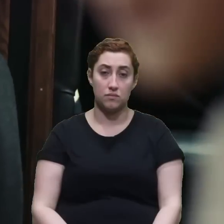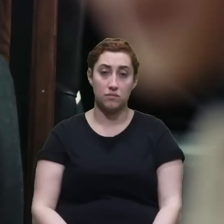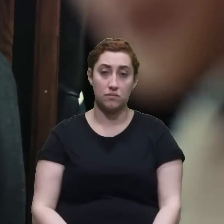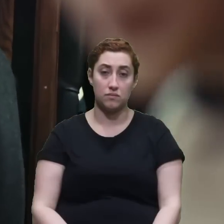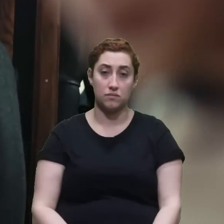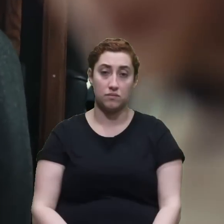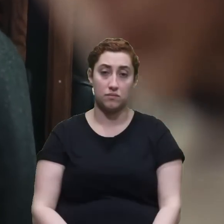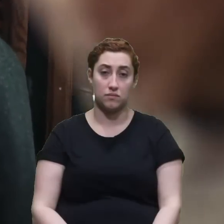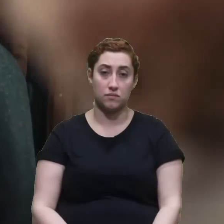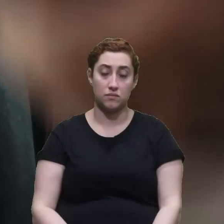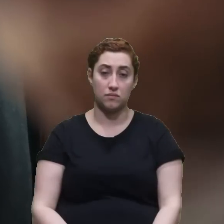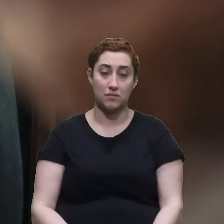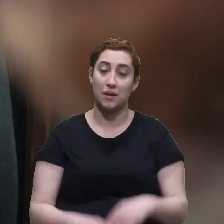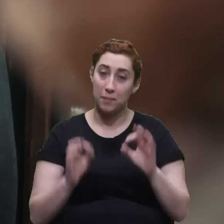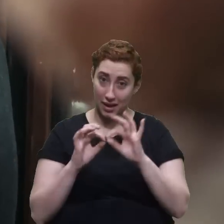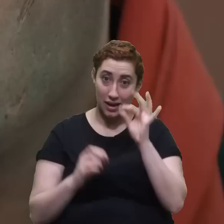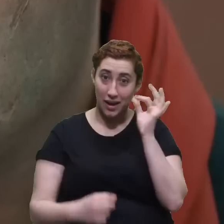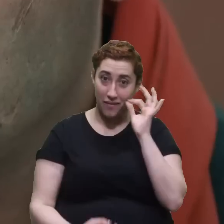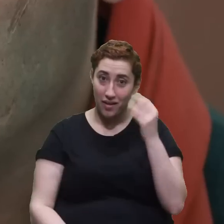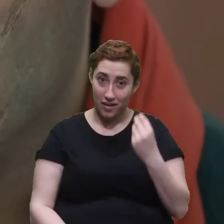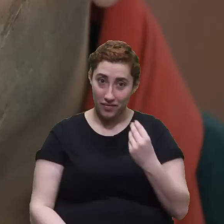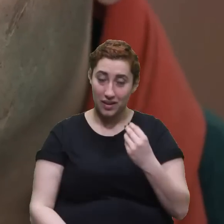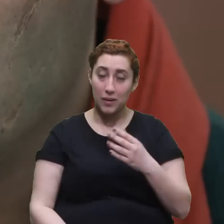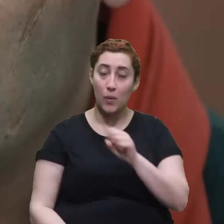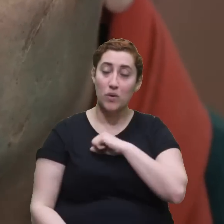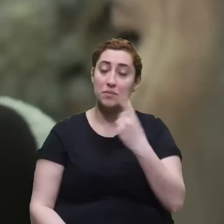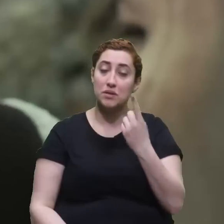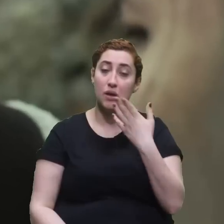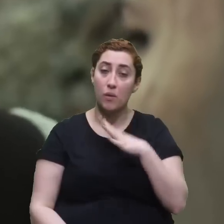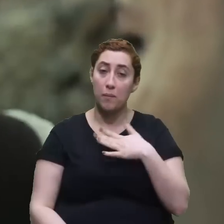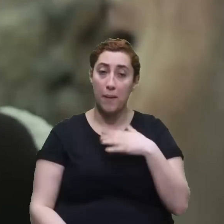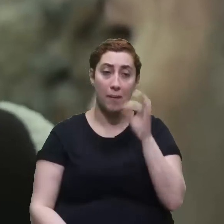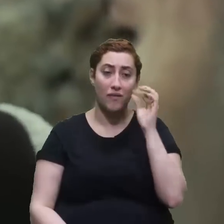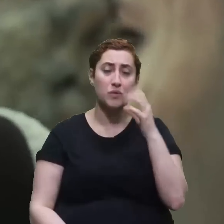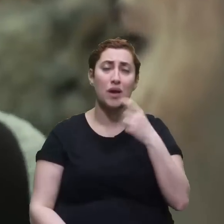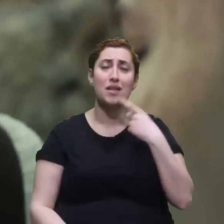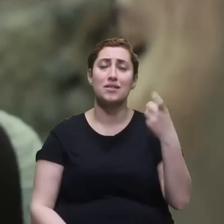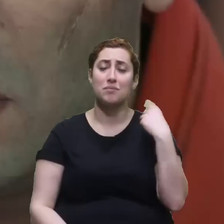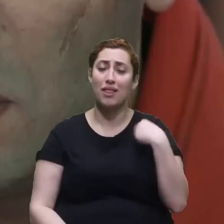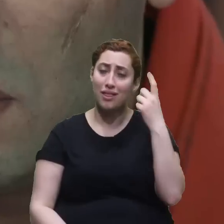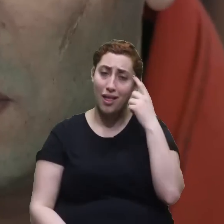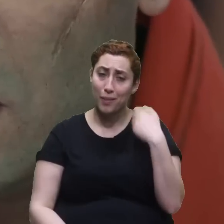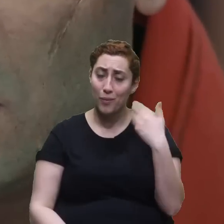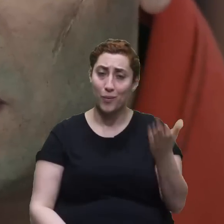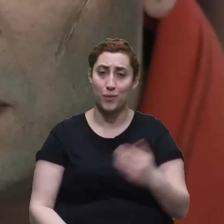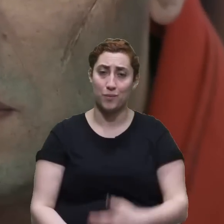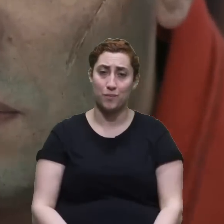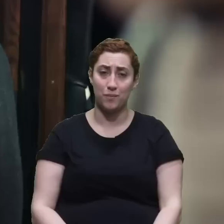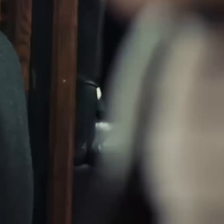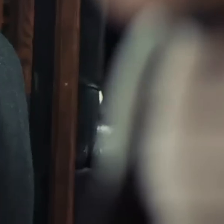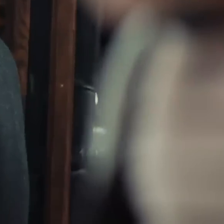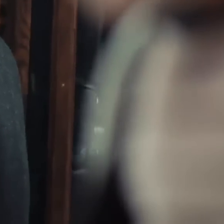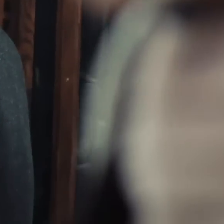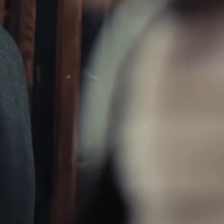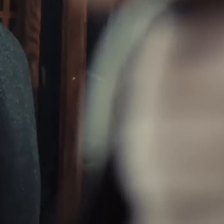karşılaştı. Bekri Efendi, endişeye mahal yok. Ben beyefendi çok eskiden tanırım. Bekri Ejder'i